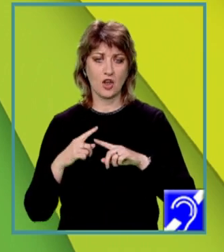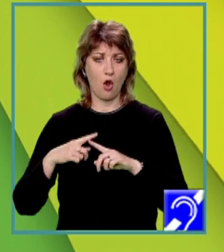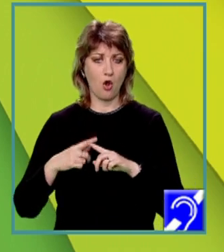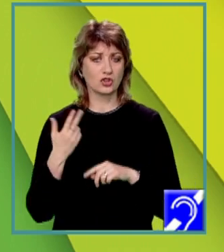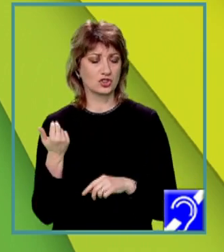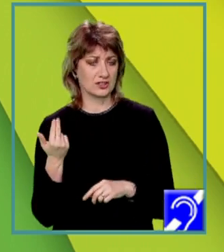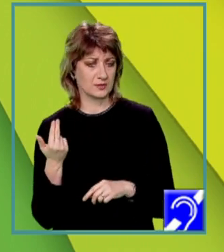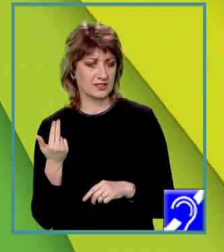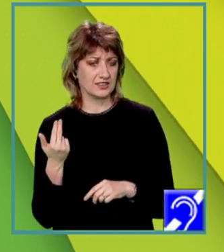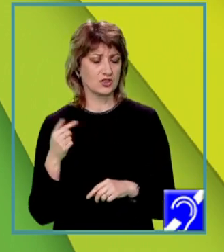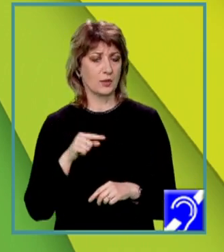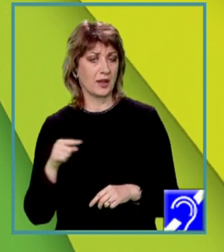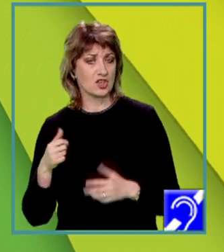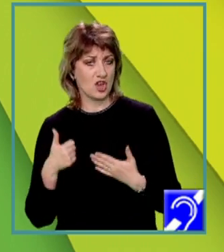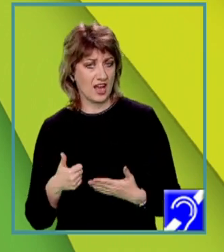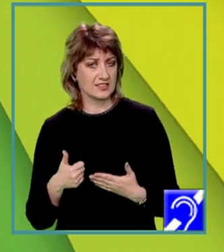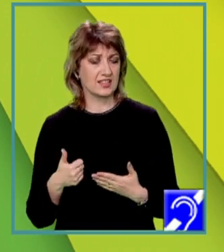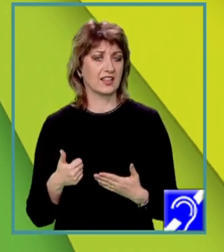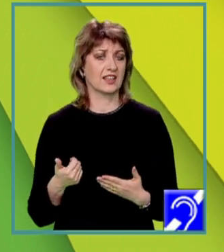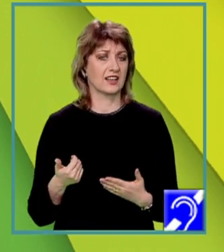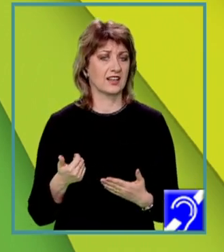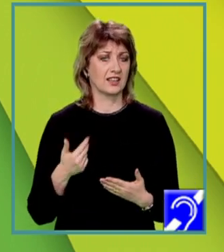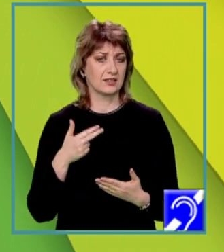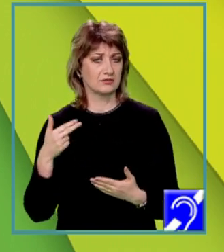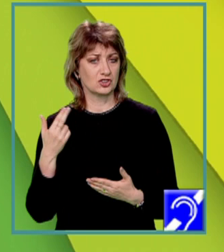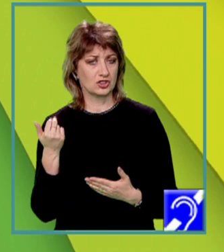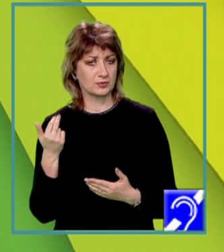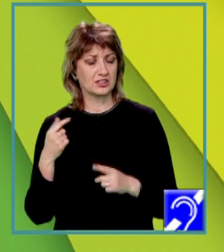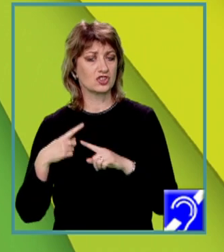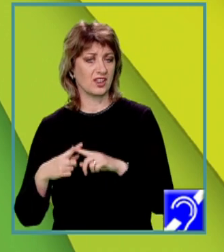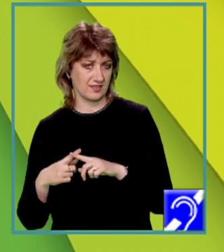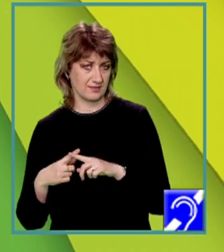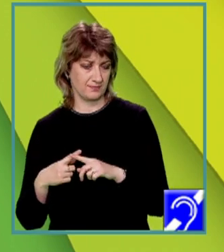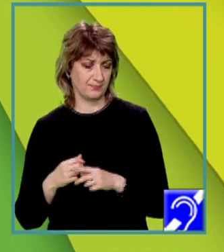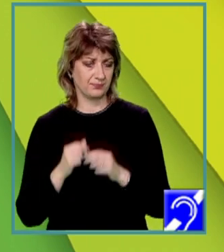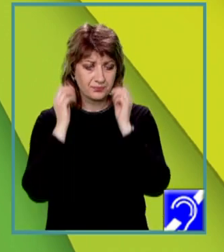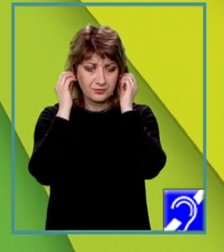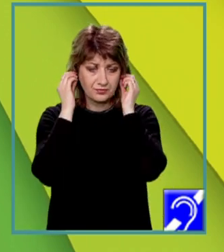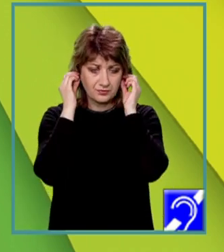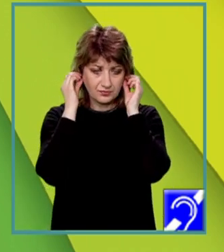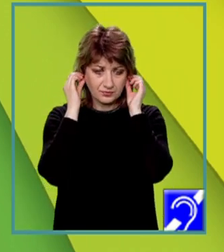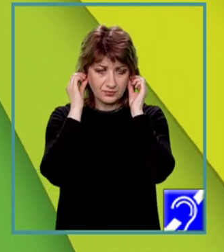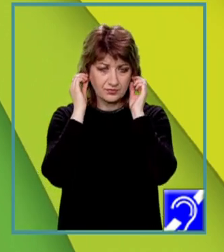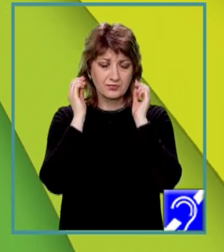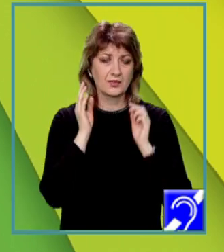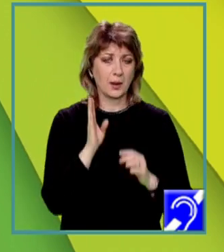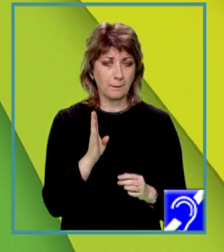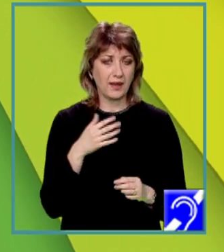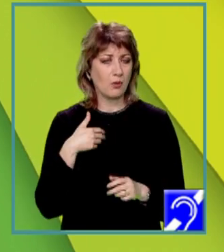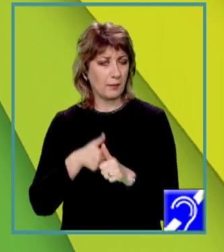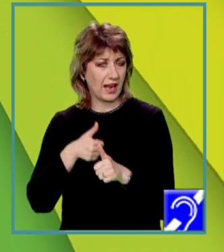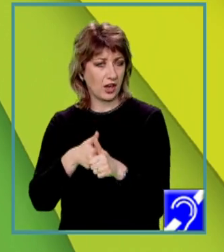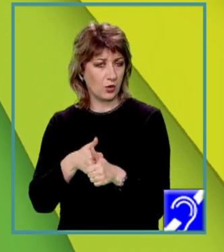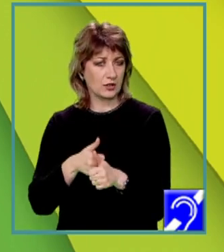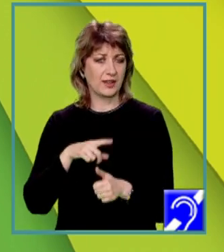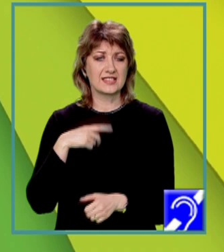15 pe șase Nevada 15 x nici beul pe care îl urmărim